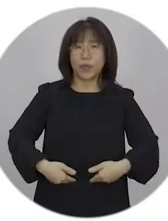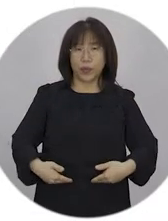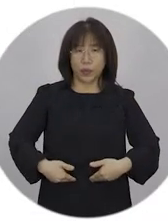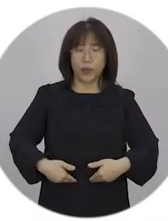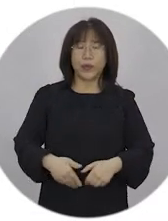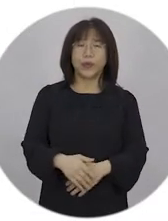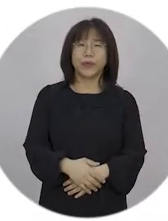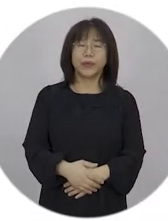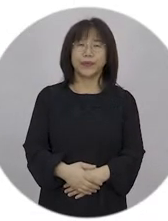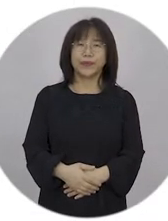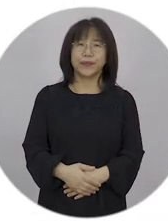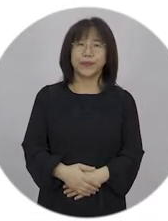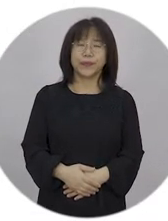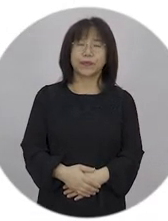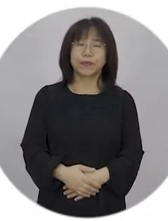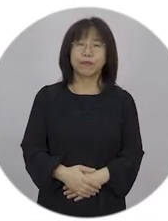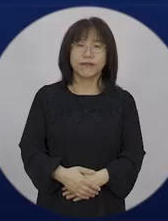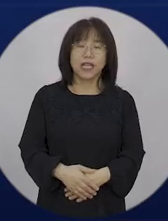신청하면 됩니다